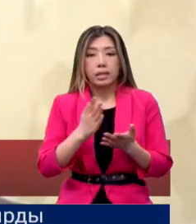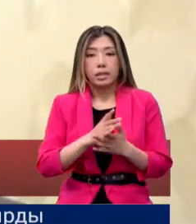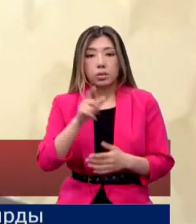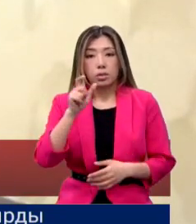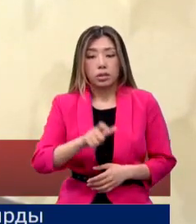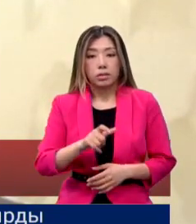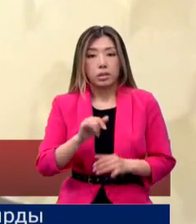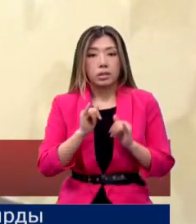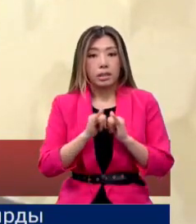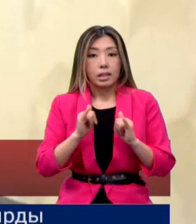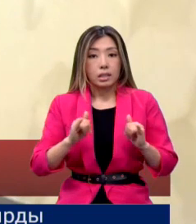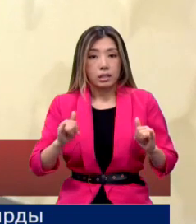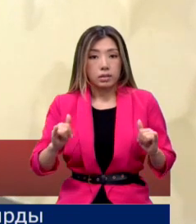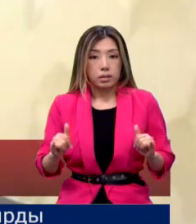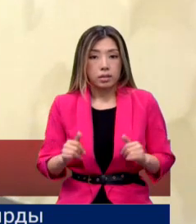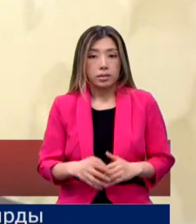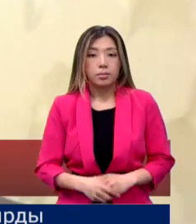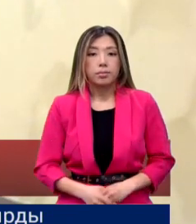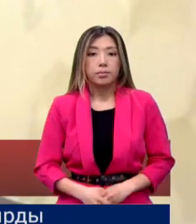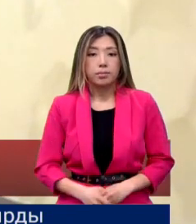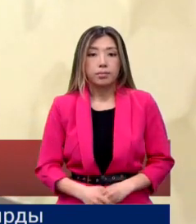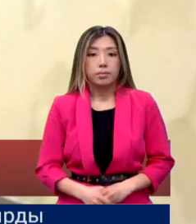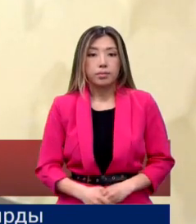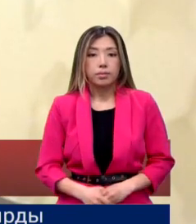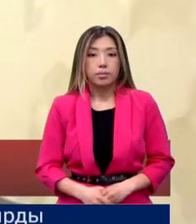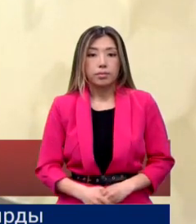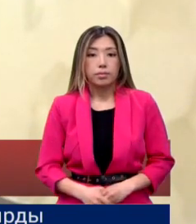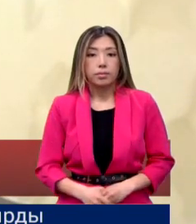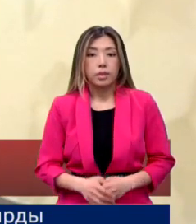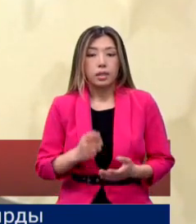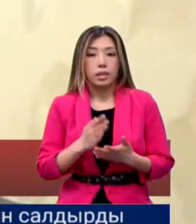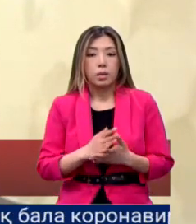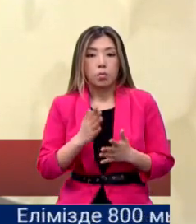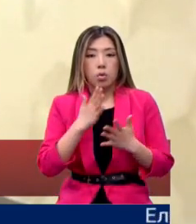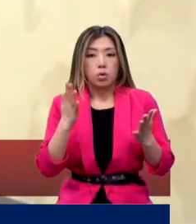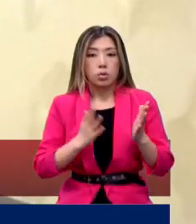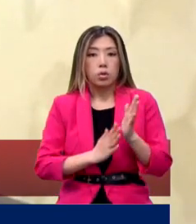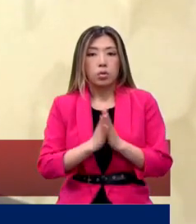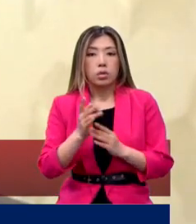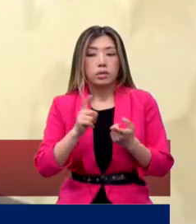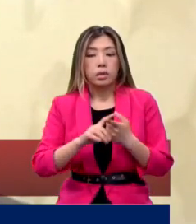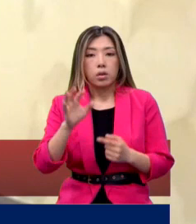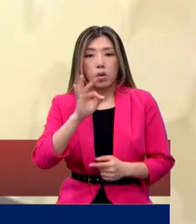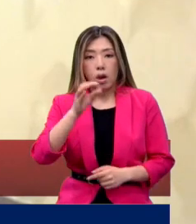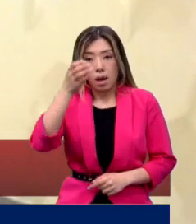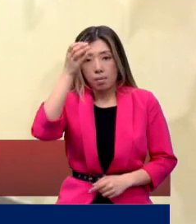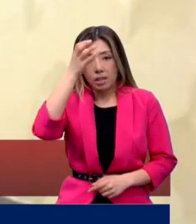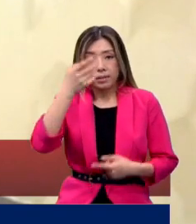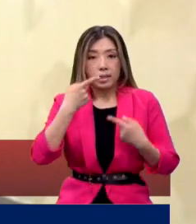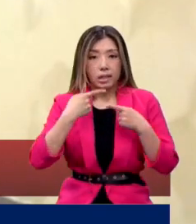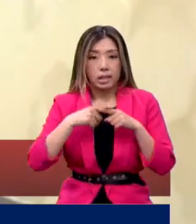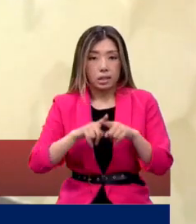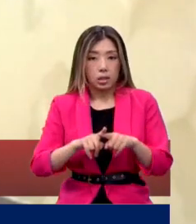и что странно, мы наблюдаем рост заинтересованности в части образовательных технологий, в